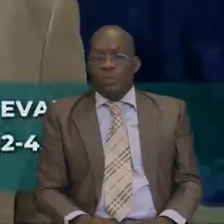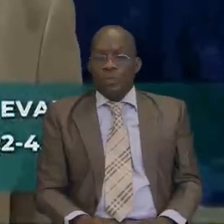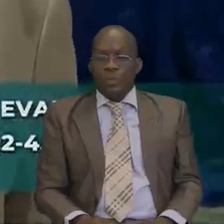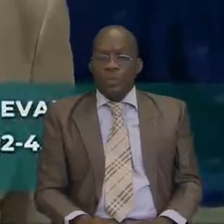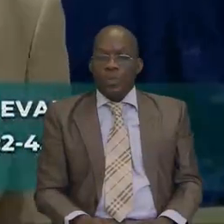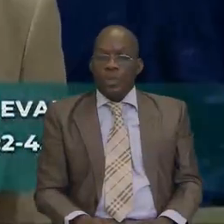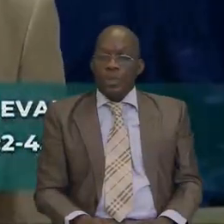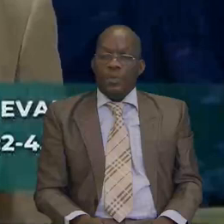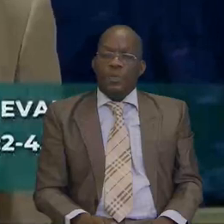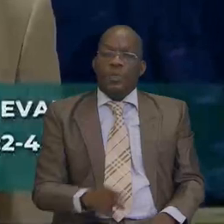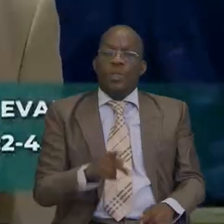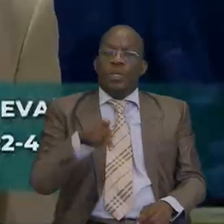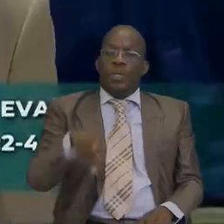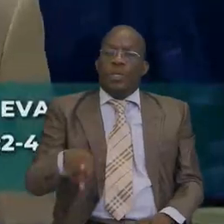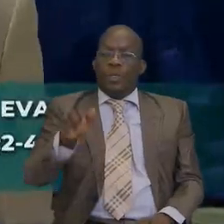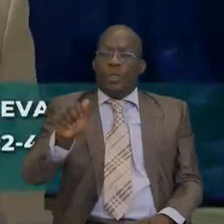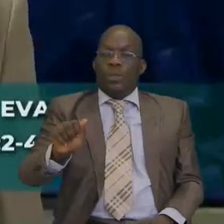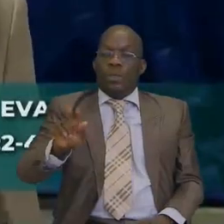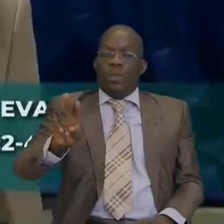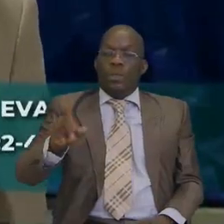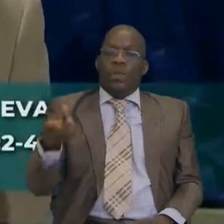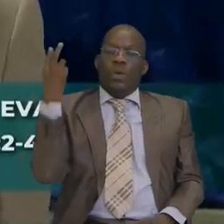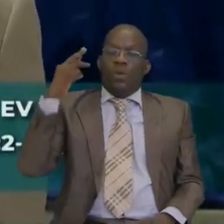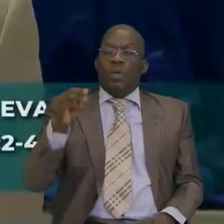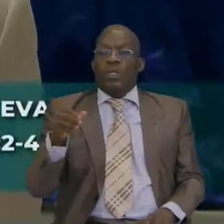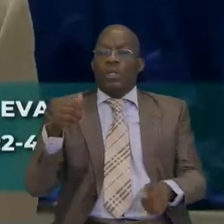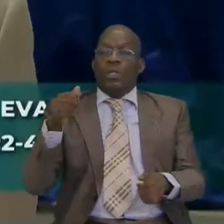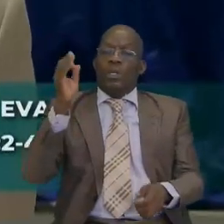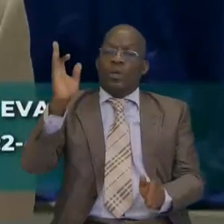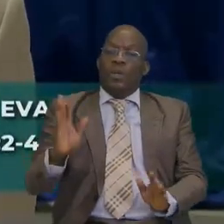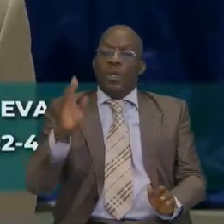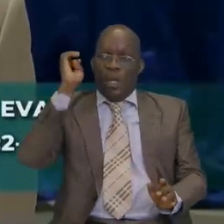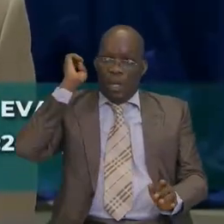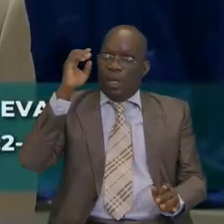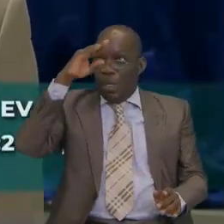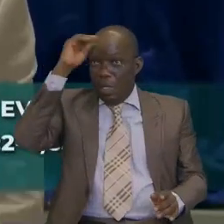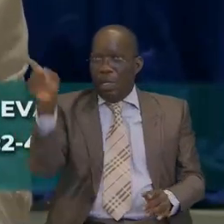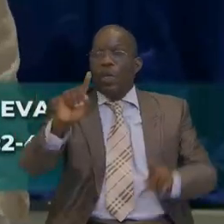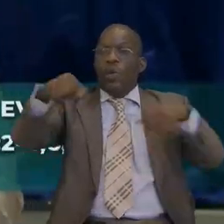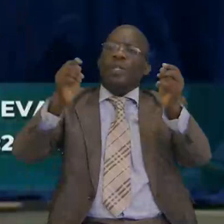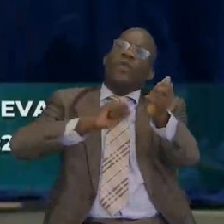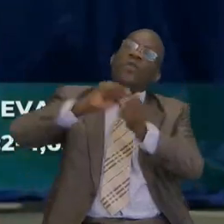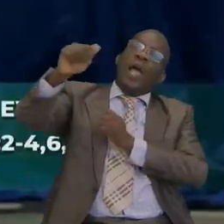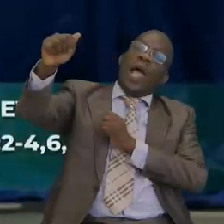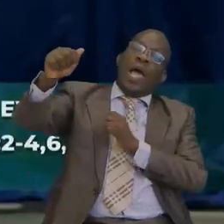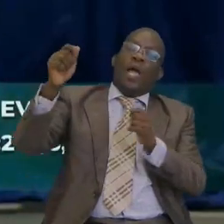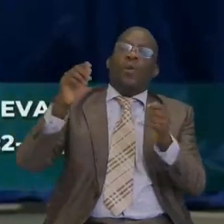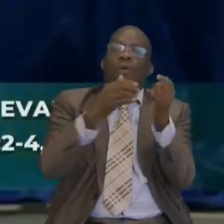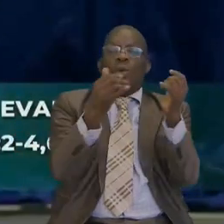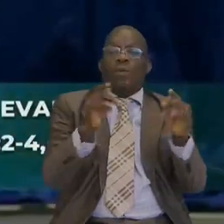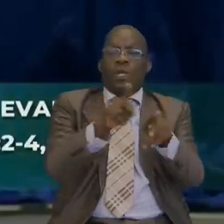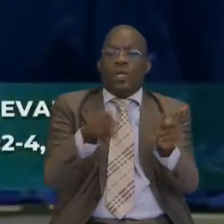Et Paul était un évangéliste. C'est lui qui est allé dans les régions de là. Et